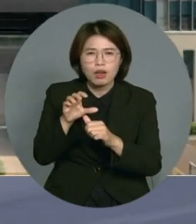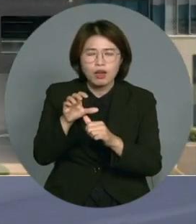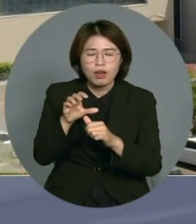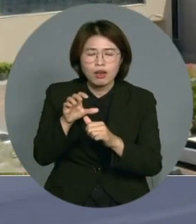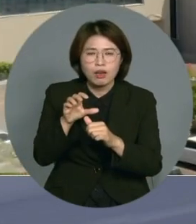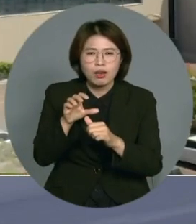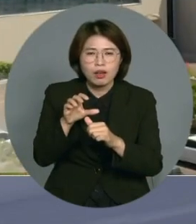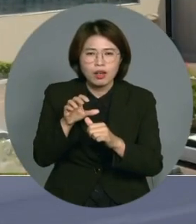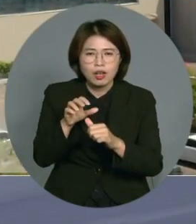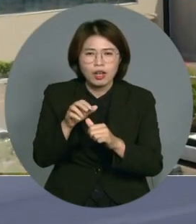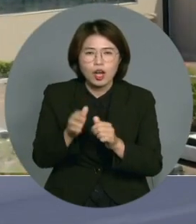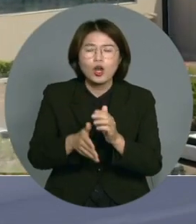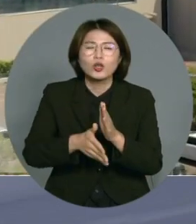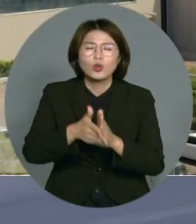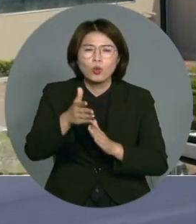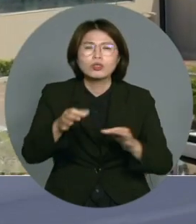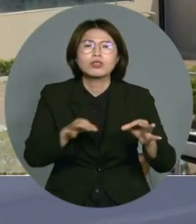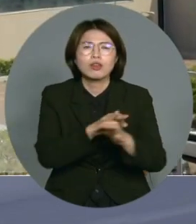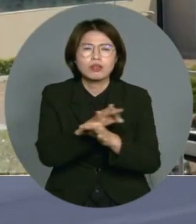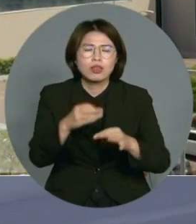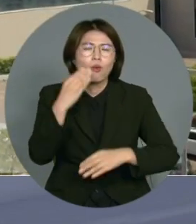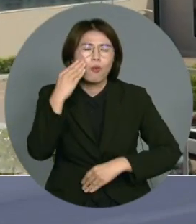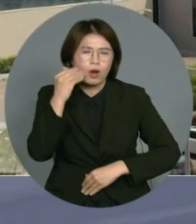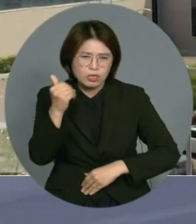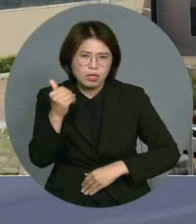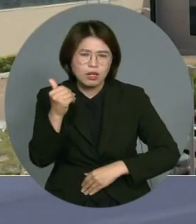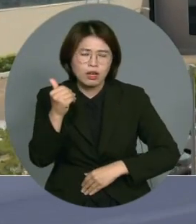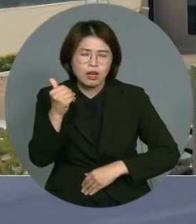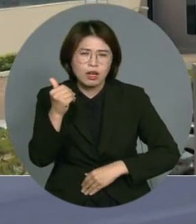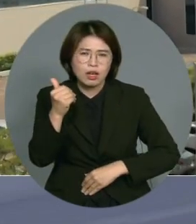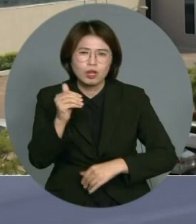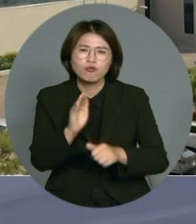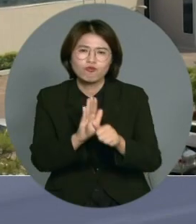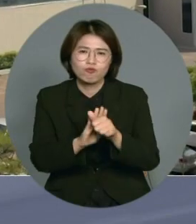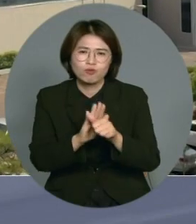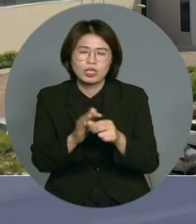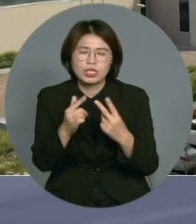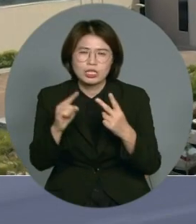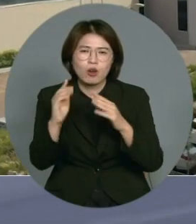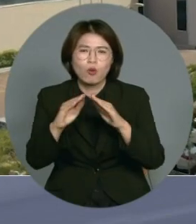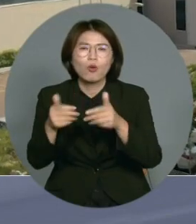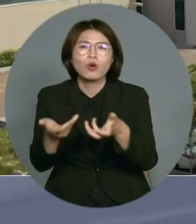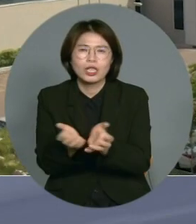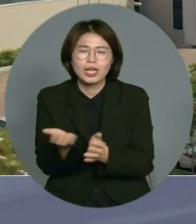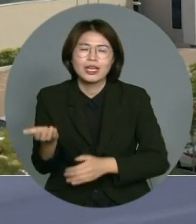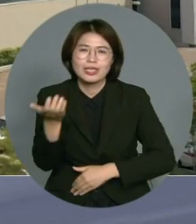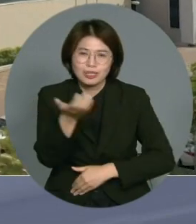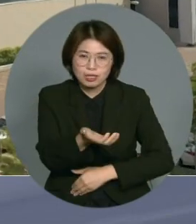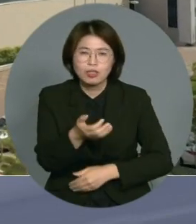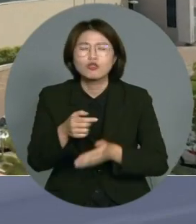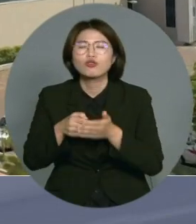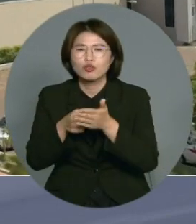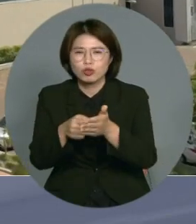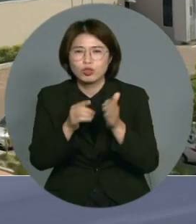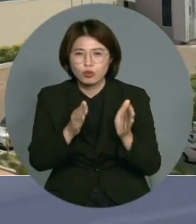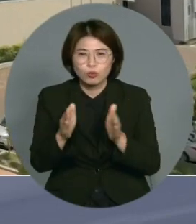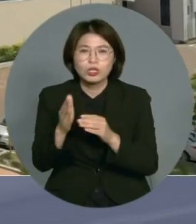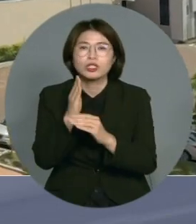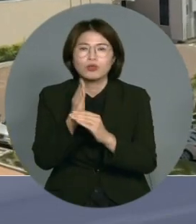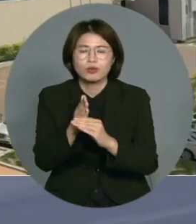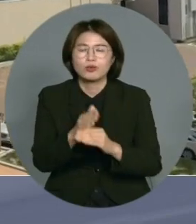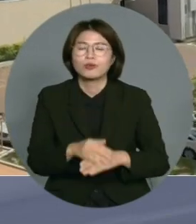해서 도심경제가 활성화될 수 있는 그런 측면에서 2차 공공기관 이전에 추진을 준비를 하고